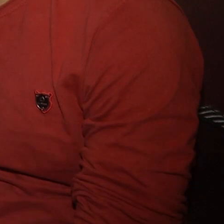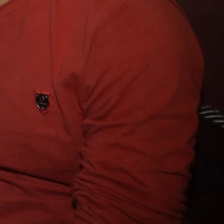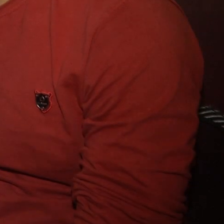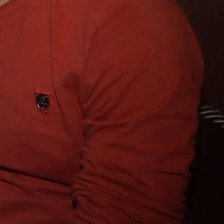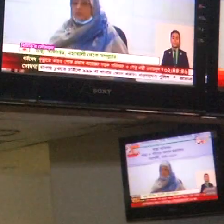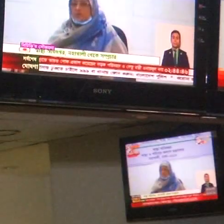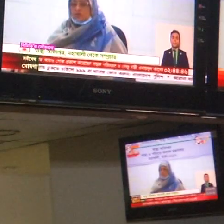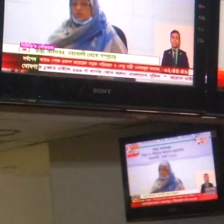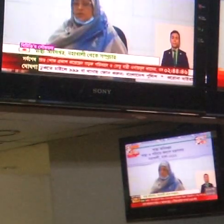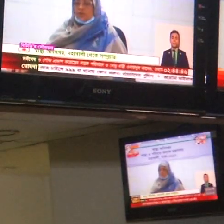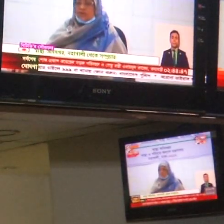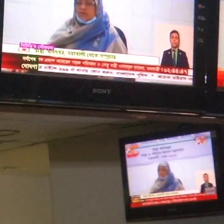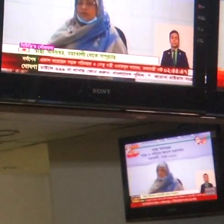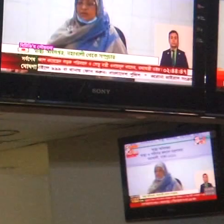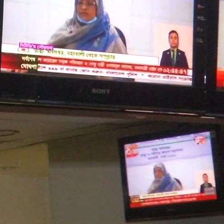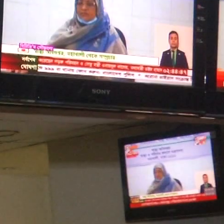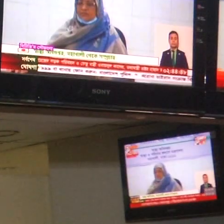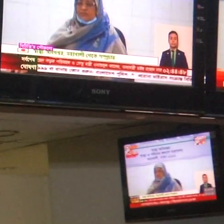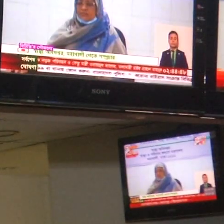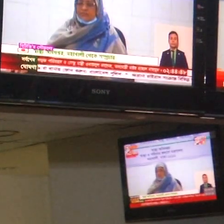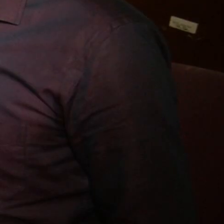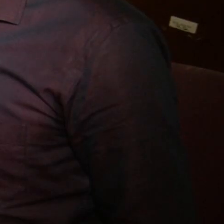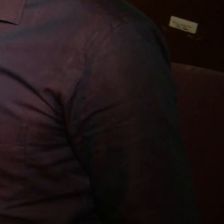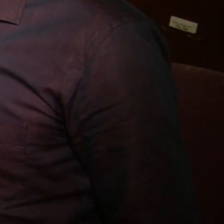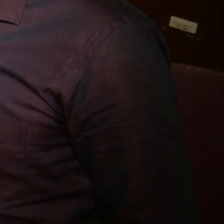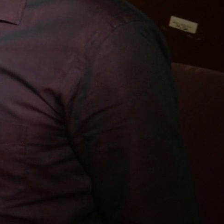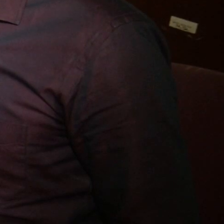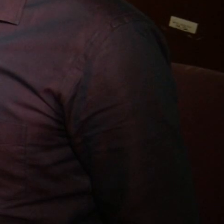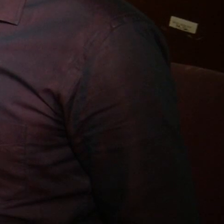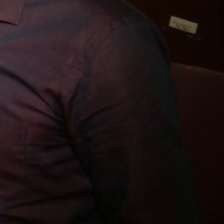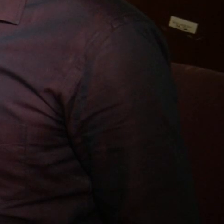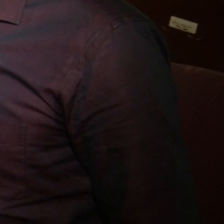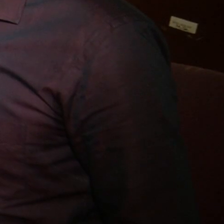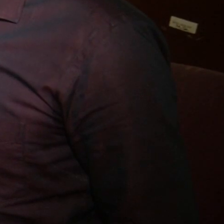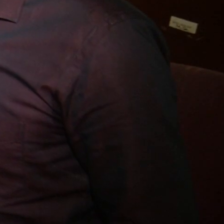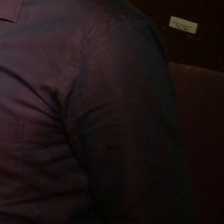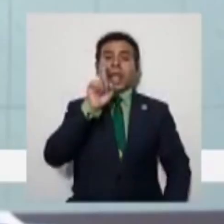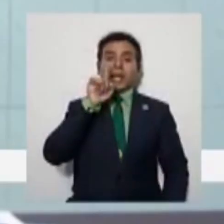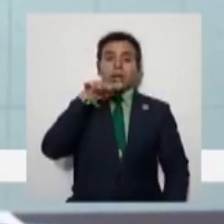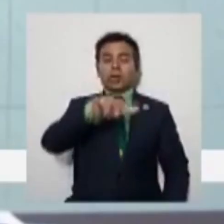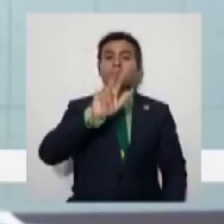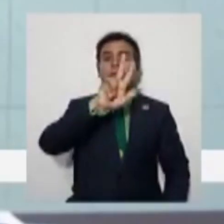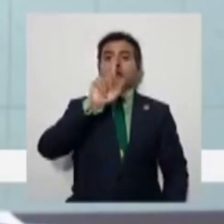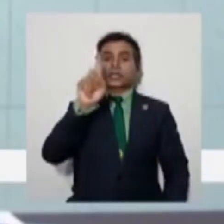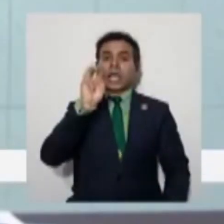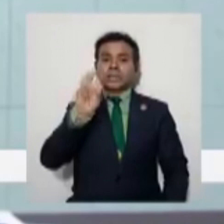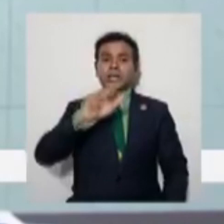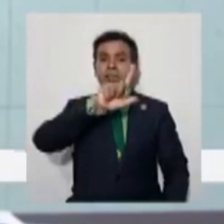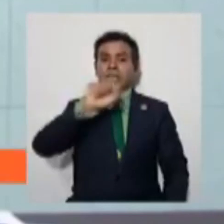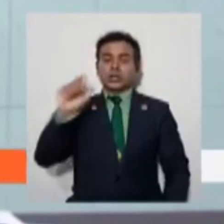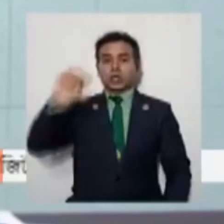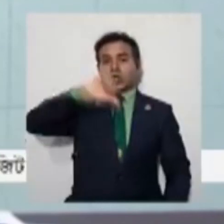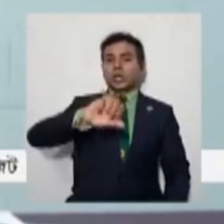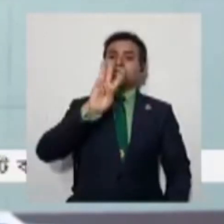601 প্রতিষ্ঠানকে প্রাতিষ্ঠানিক কোয়ারেন্টাইনের জন্য প্রস্তুত রাখা হয়েছে বলেও জানান অধ্যাপক ডাক্তার নাসিমা সুলতানা। সারা দেশে 64 জেলার